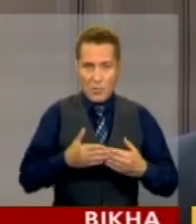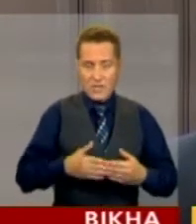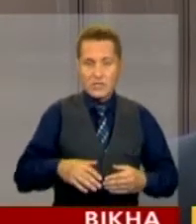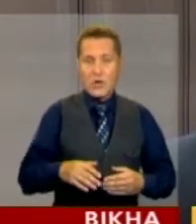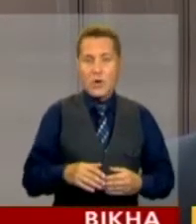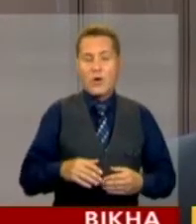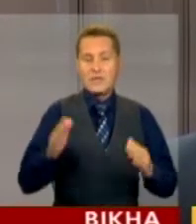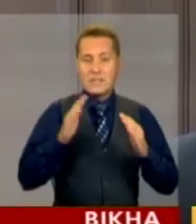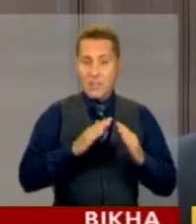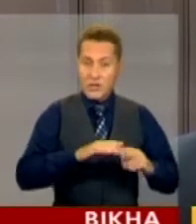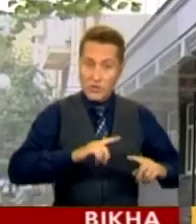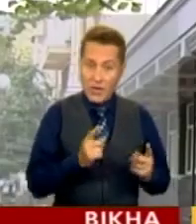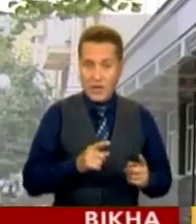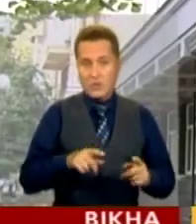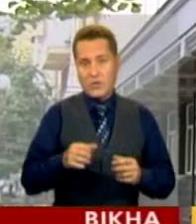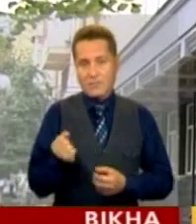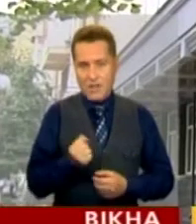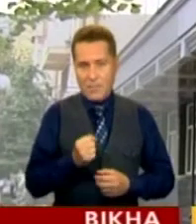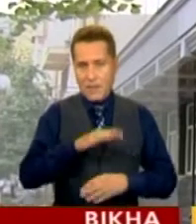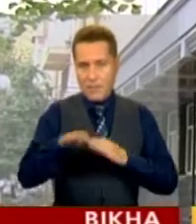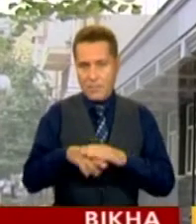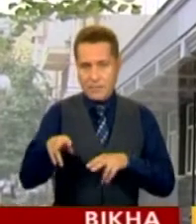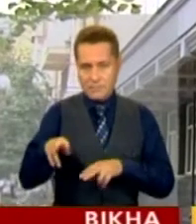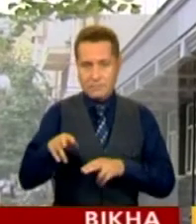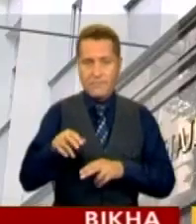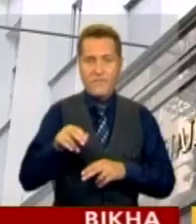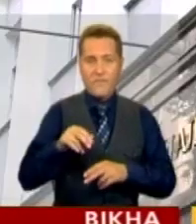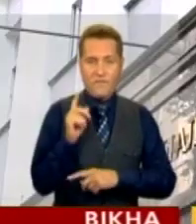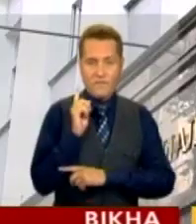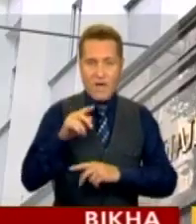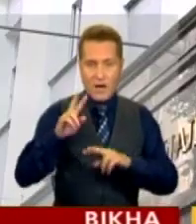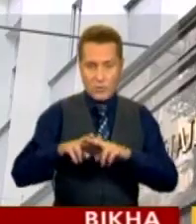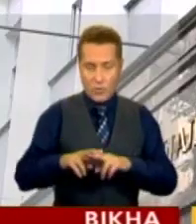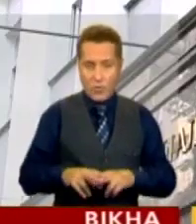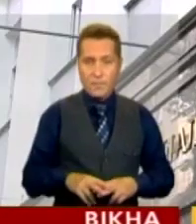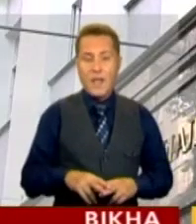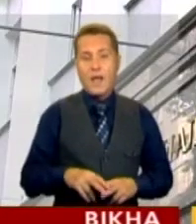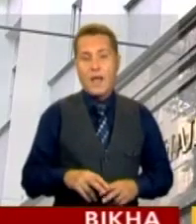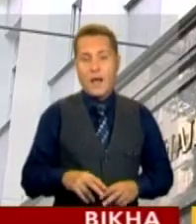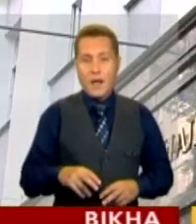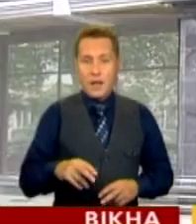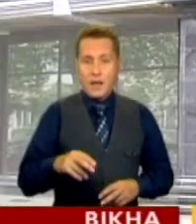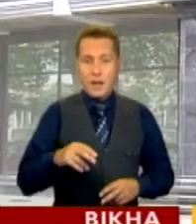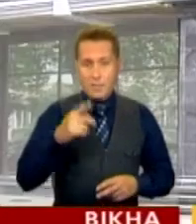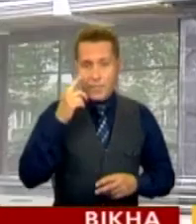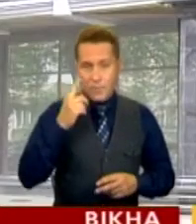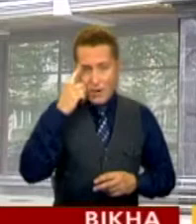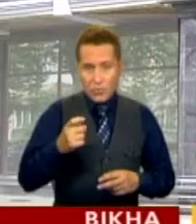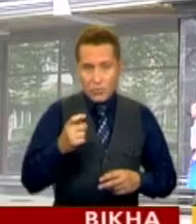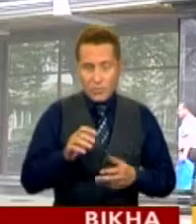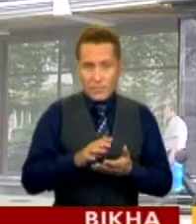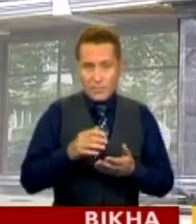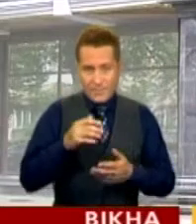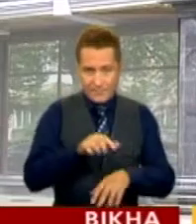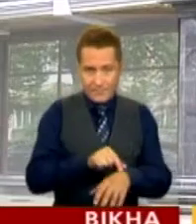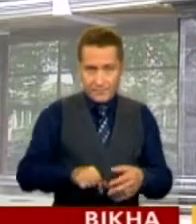домашнього арешту на тримання під вартою. Нині прокуратура перевіряє дії правоохоронців, що мало місце порушення сигналу від електронного браслета. І